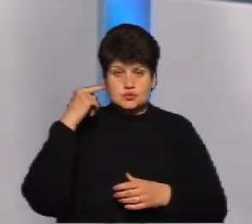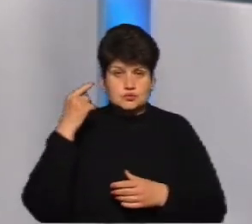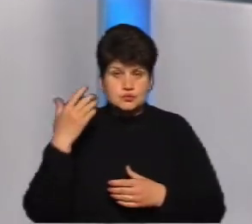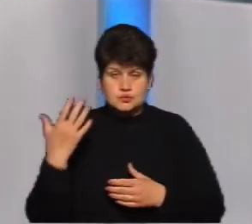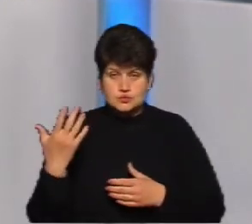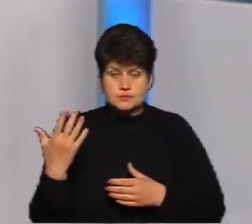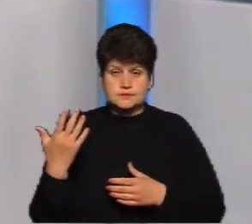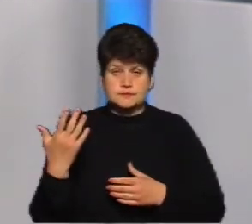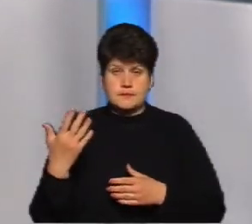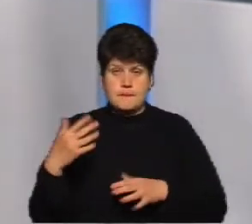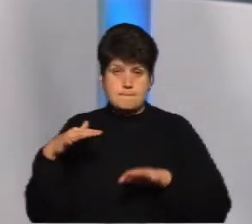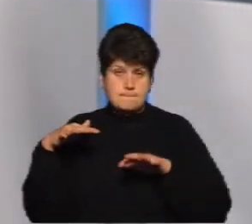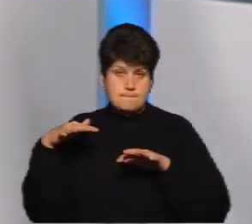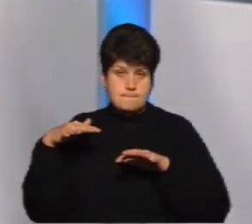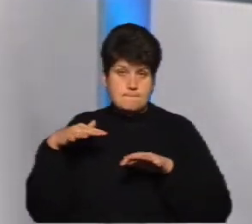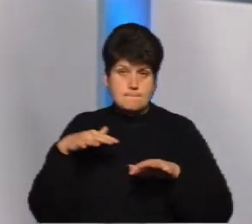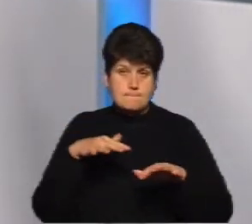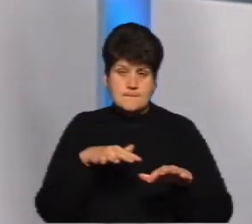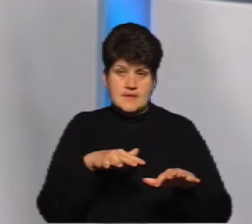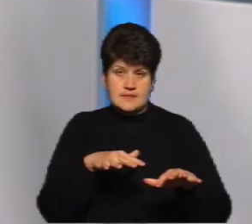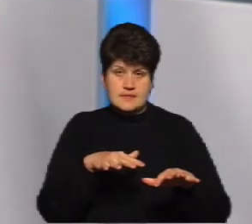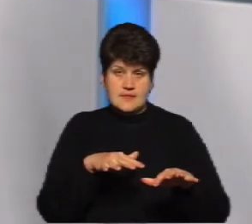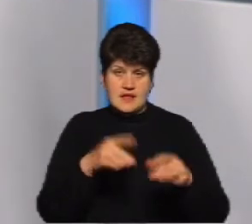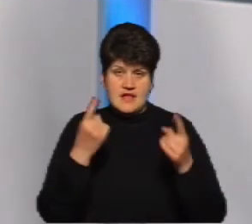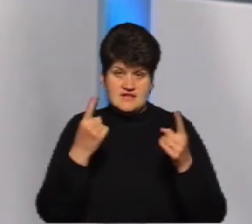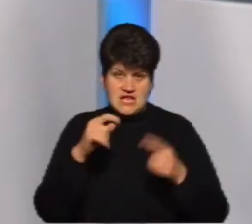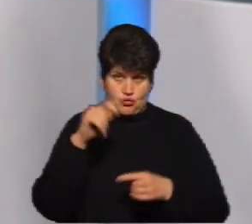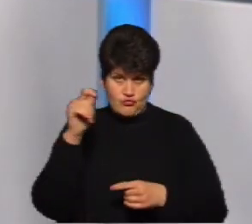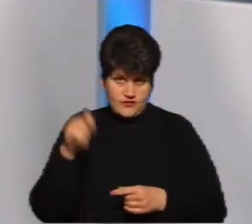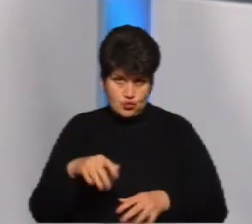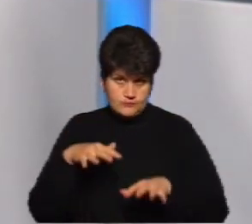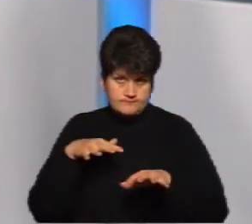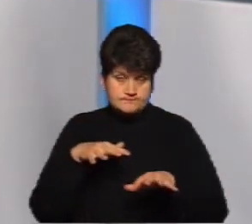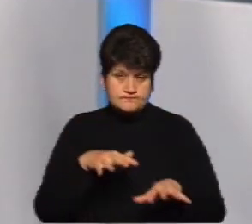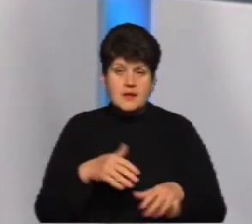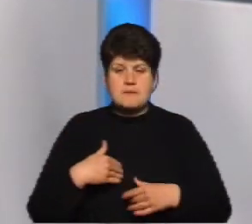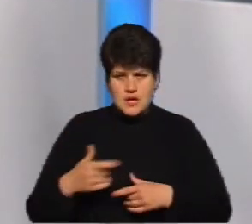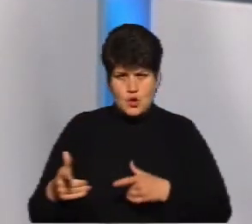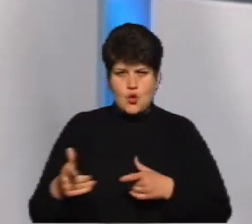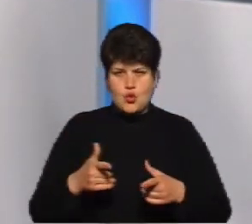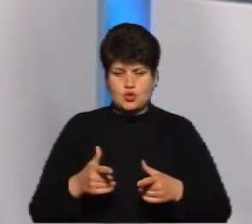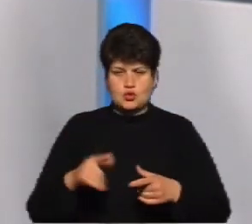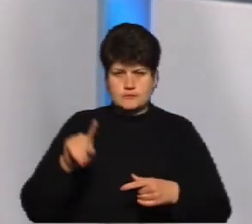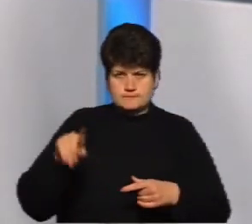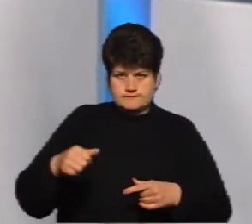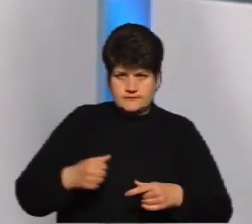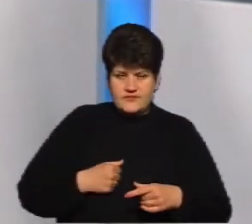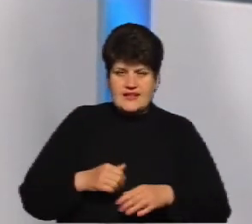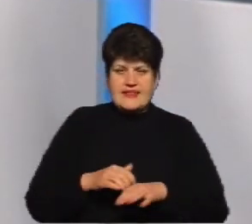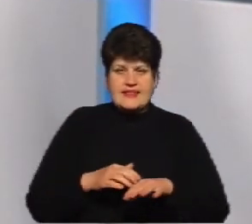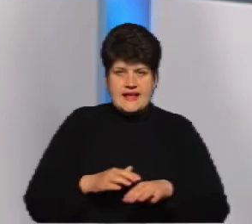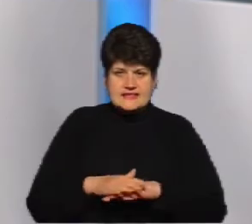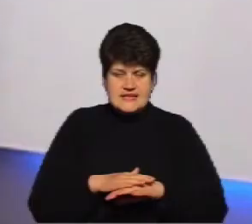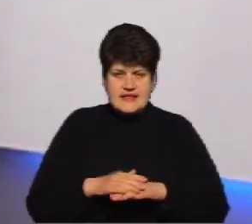так, піде вже на велику війну, що ми готові відмобілізувати все населення для захисту